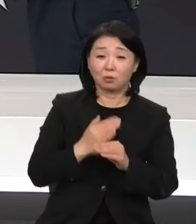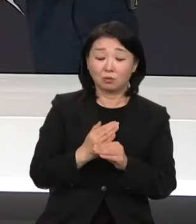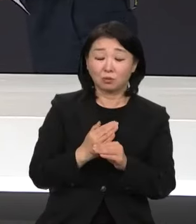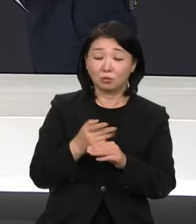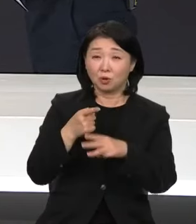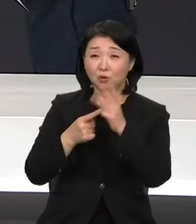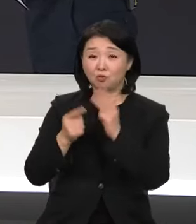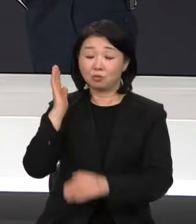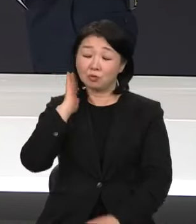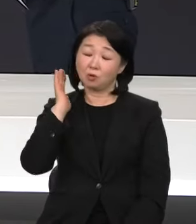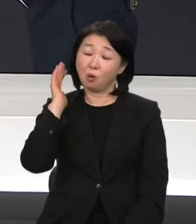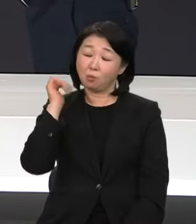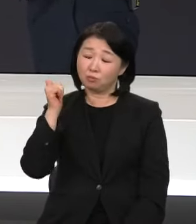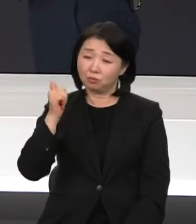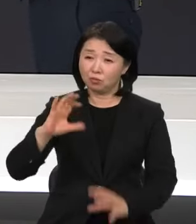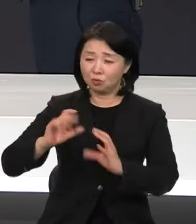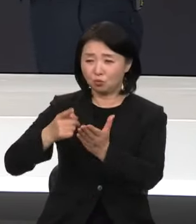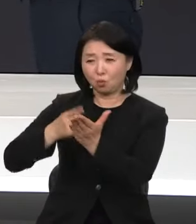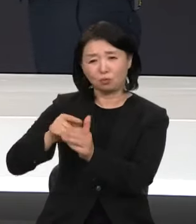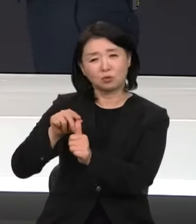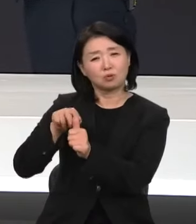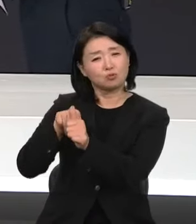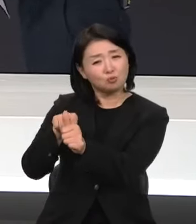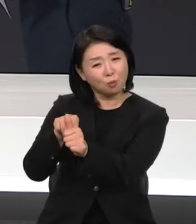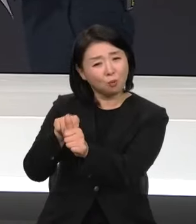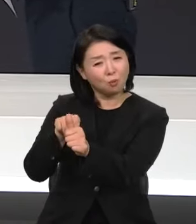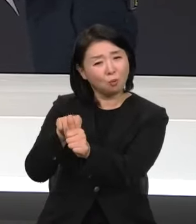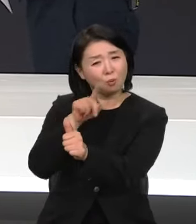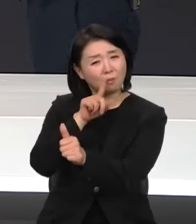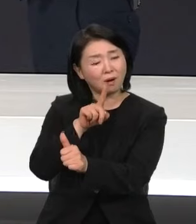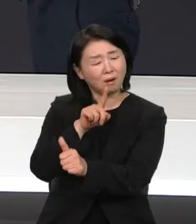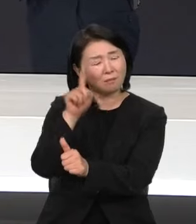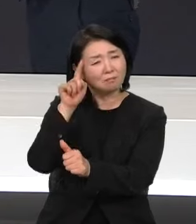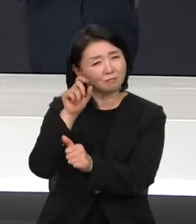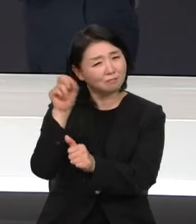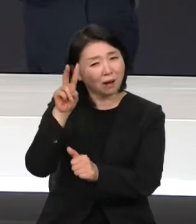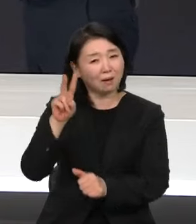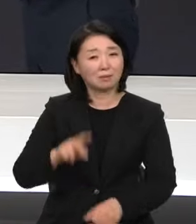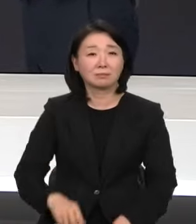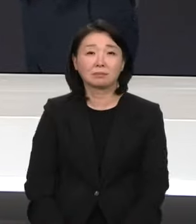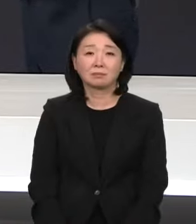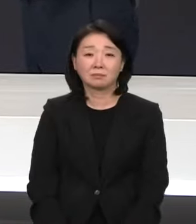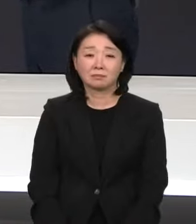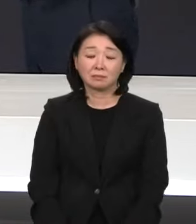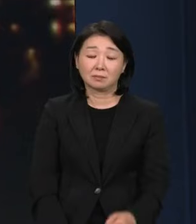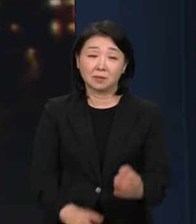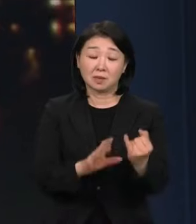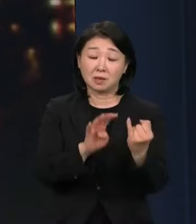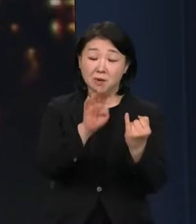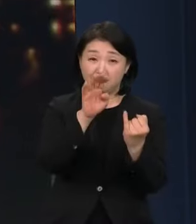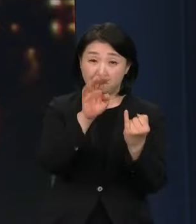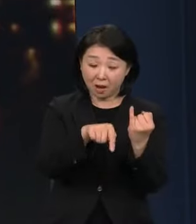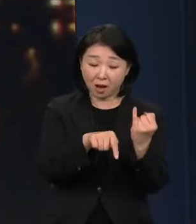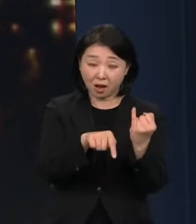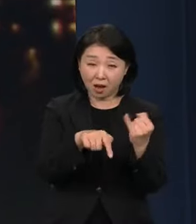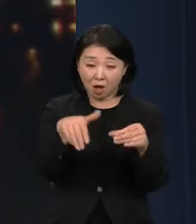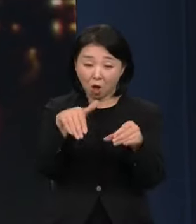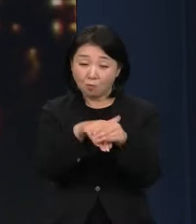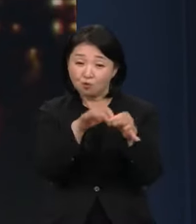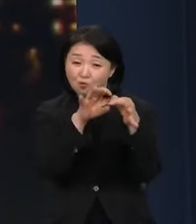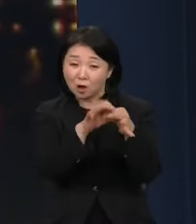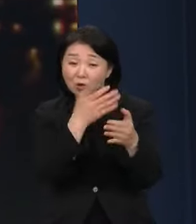정부의 총리 후보다는게 좀 뜻이긴 했어요 그렇습니다 애초에 알려진 대로 박영선 전 장관은 친문 핵심으로 알려져 있는데 그와 달리